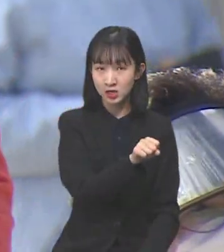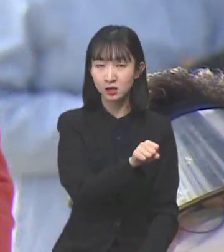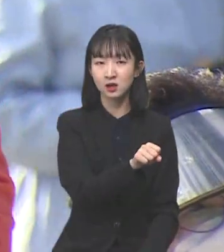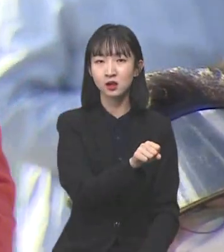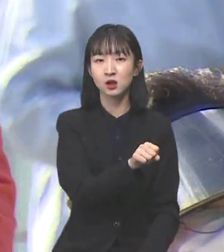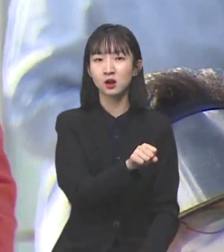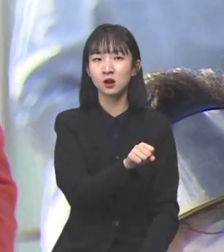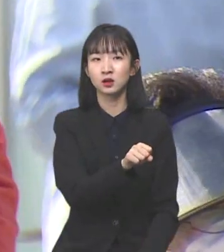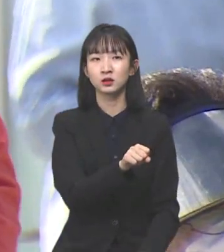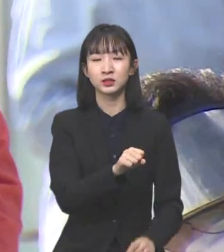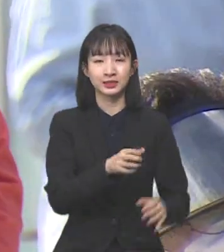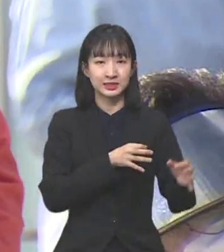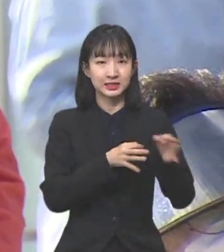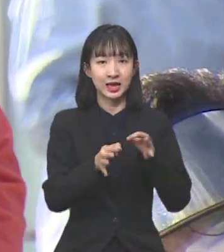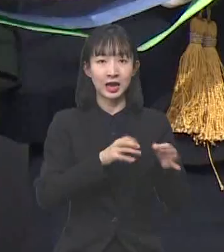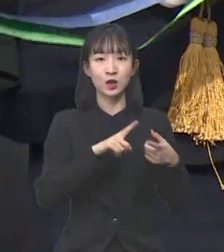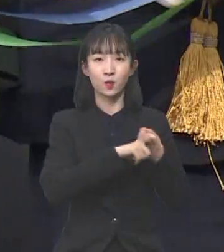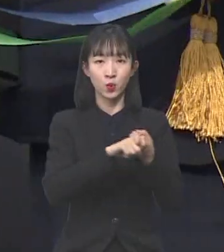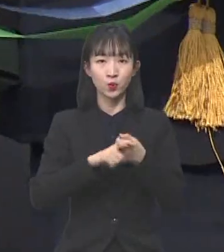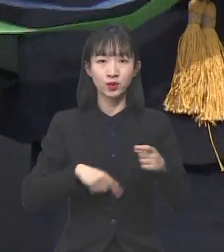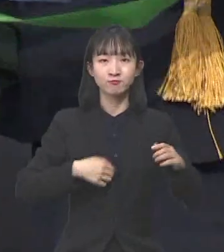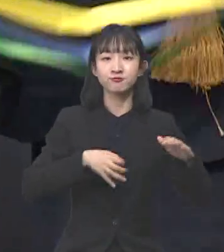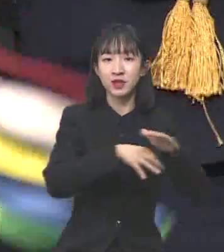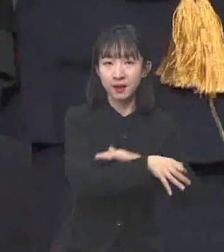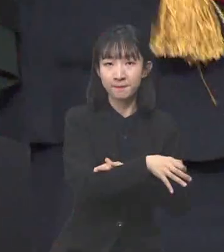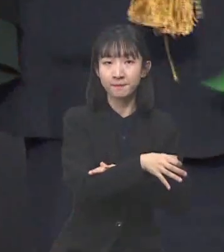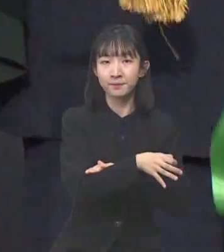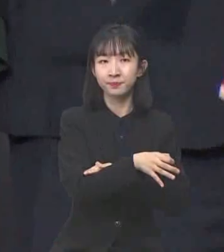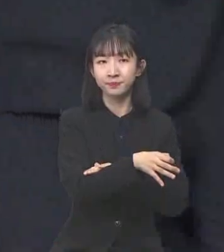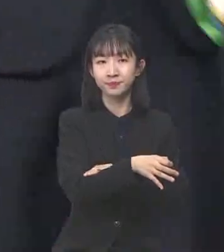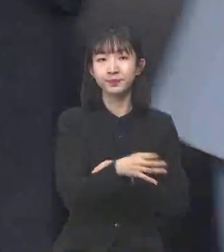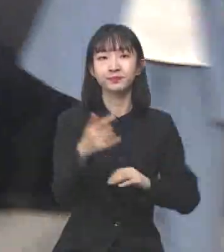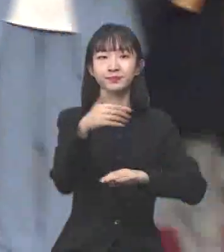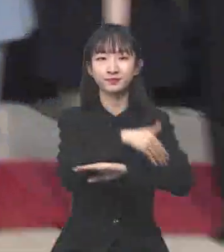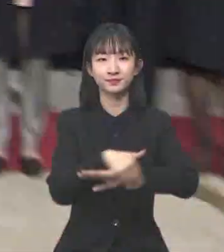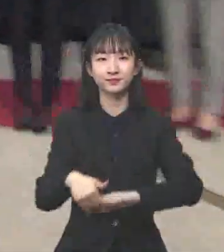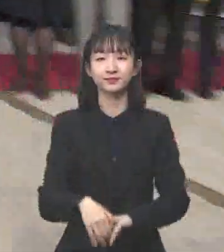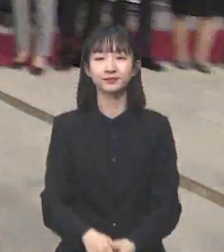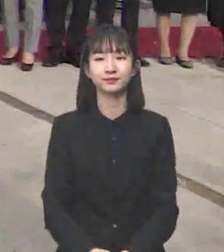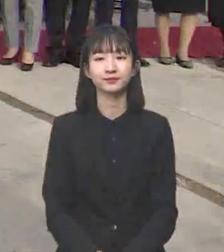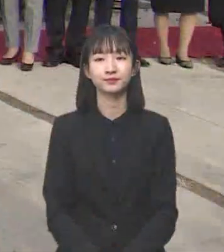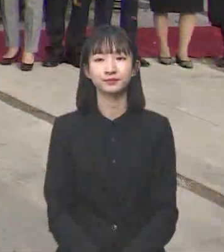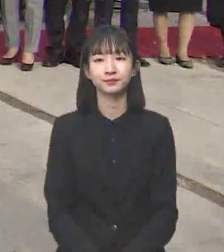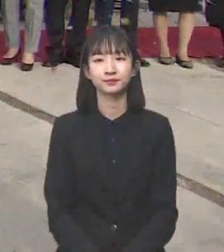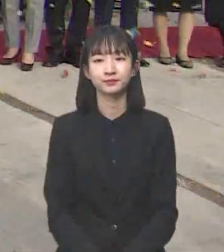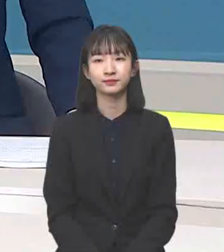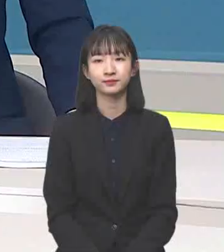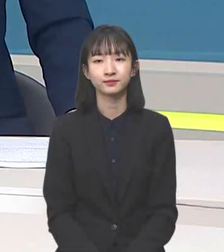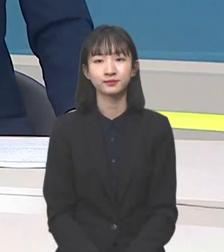조합이 부담하는데 중 공기구 애기 부채가 팔 예정입니다 키워온 우수